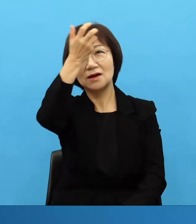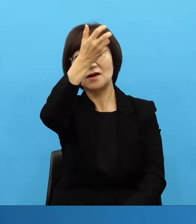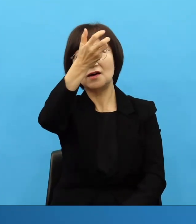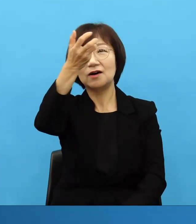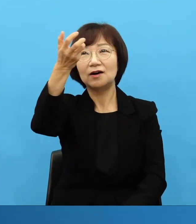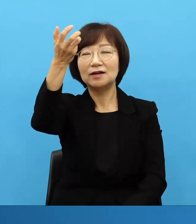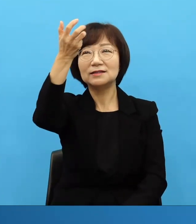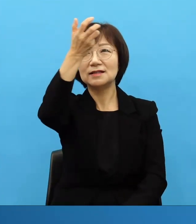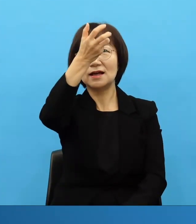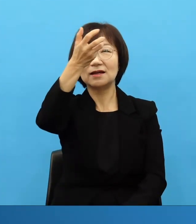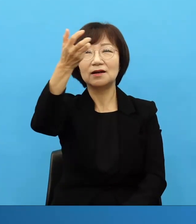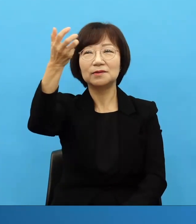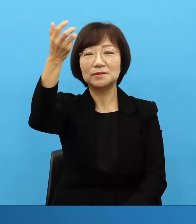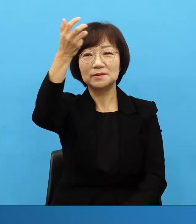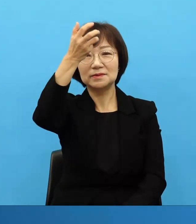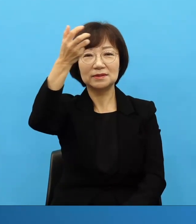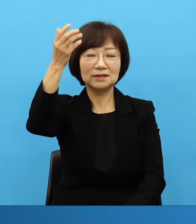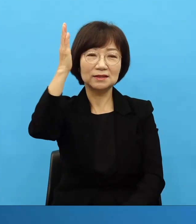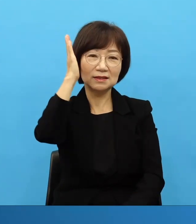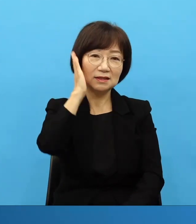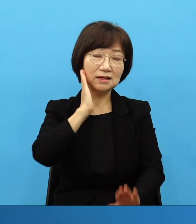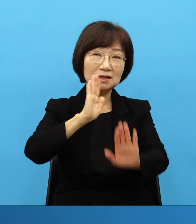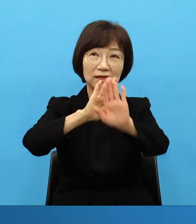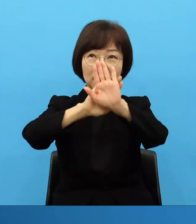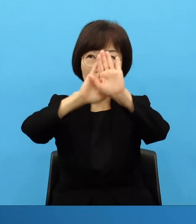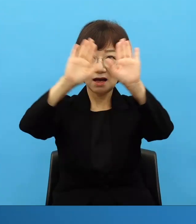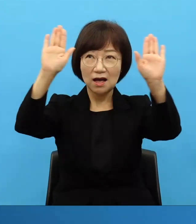세상에서 내 영혼이